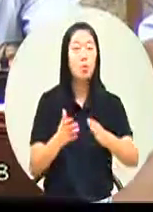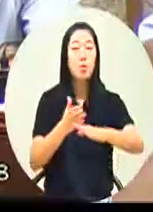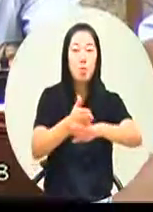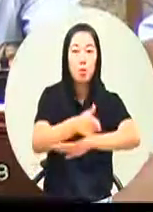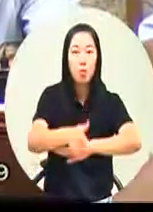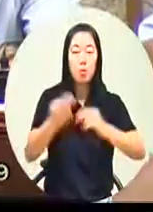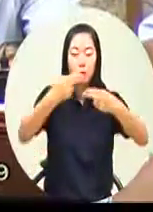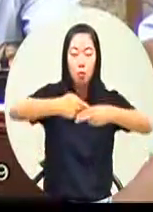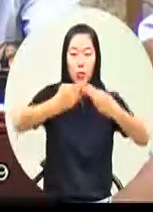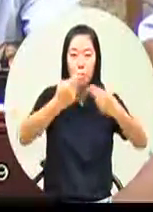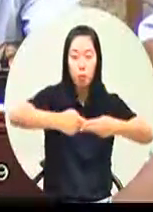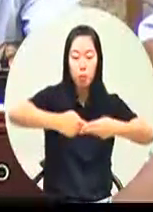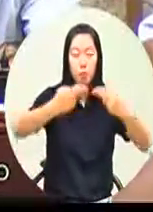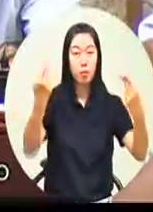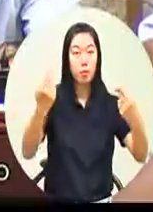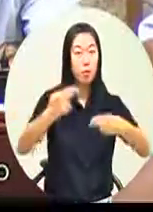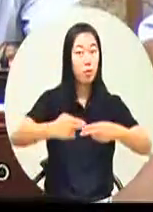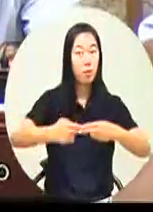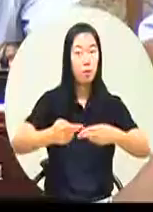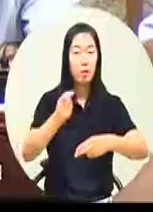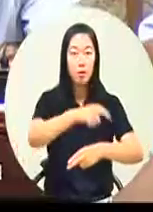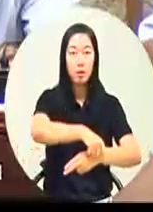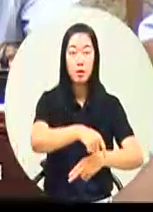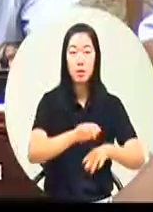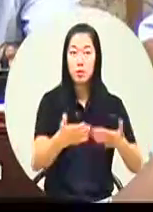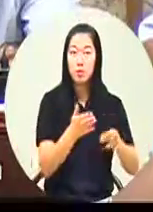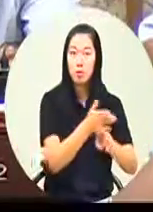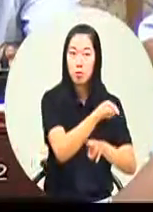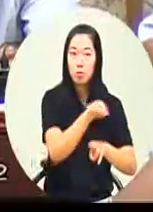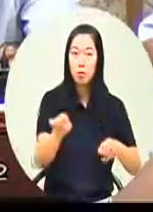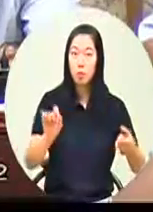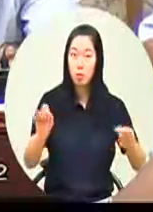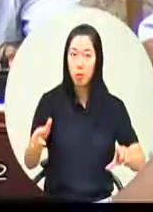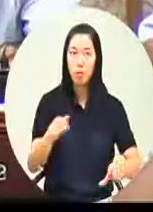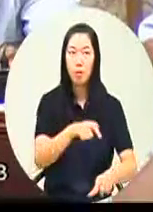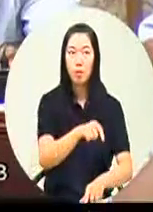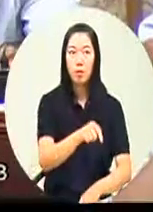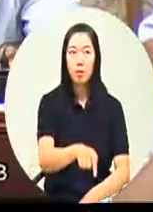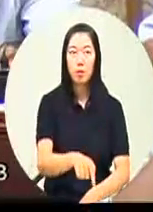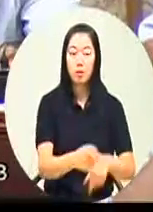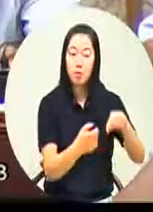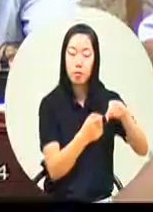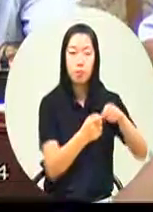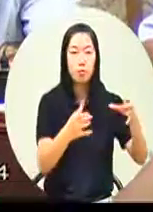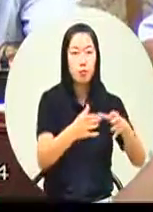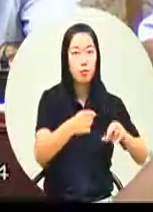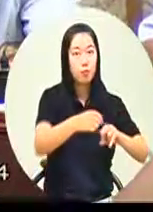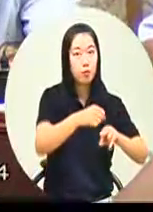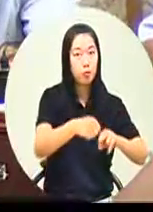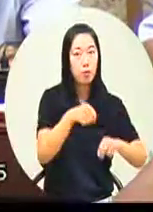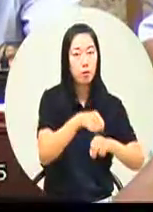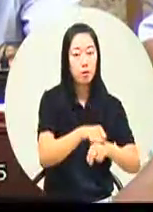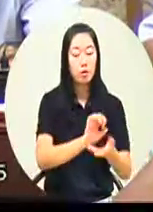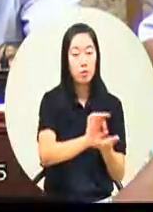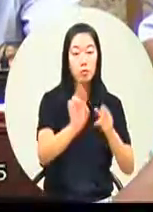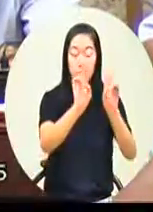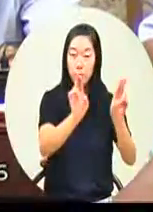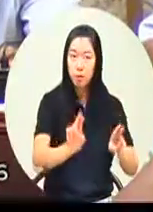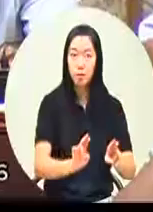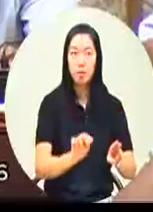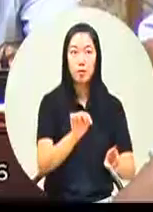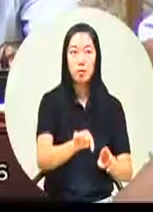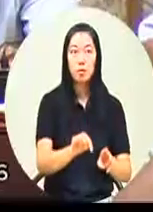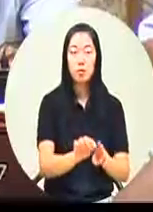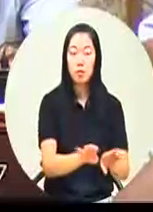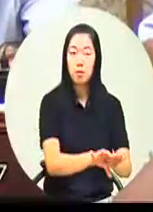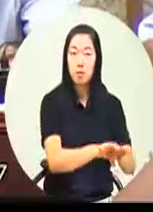栅栏会拉上来，啊，但是轻轨本身其实它是铝合金的部分， 那另外它是用电的部分，所以它在启动